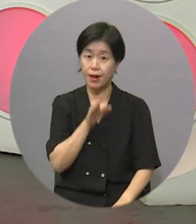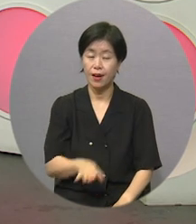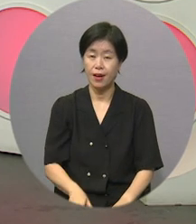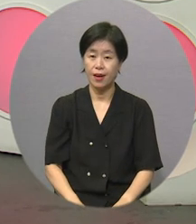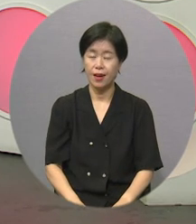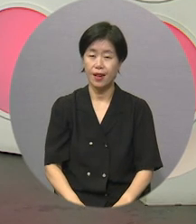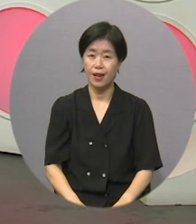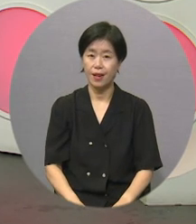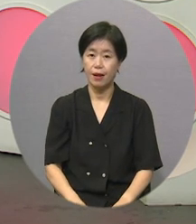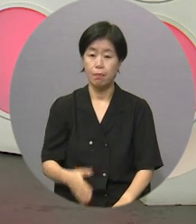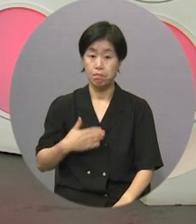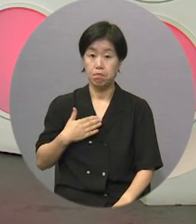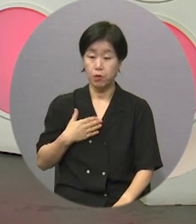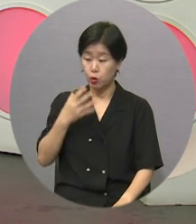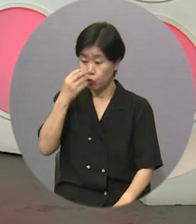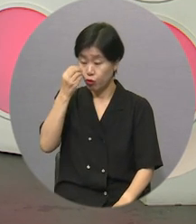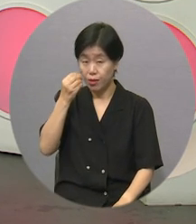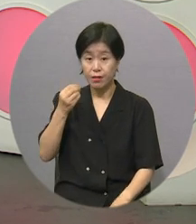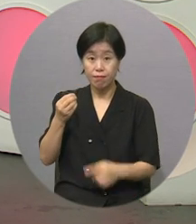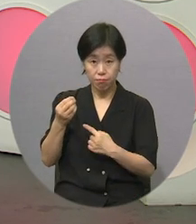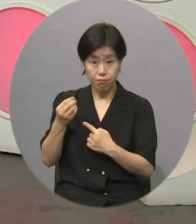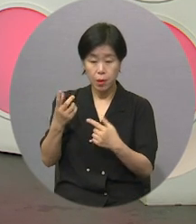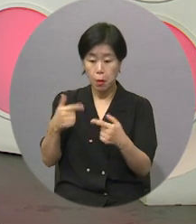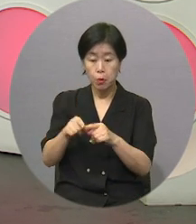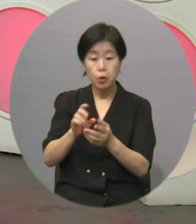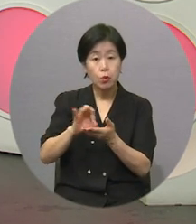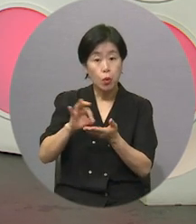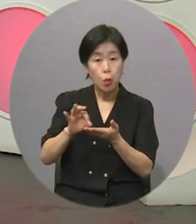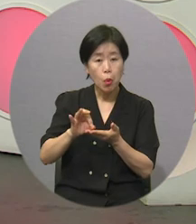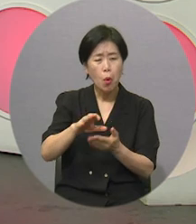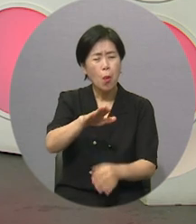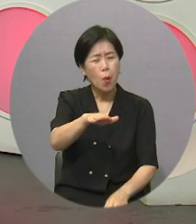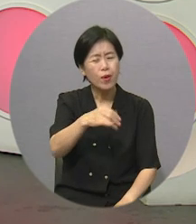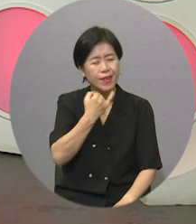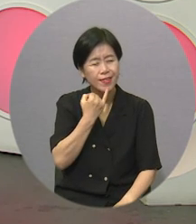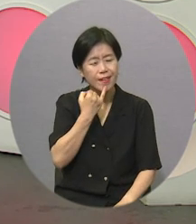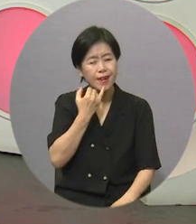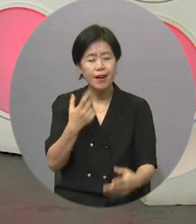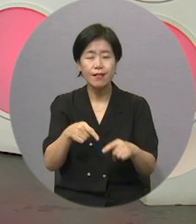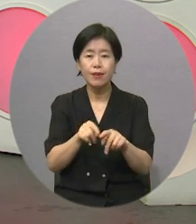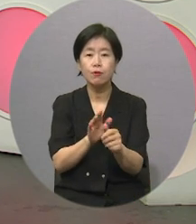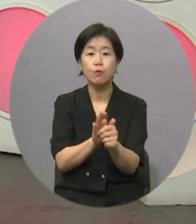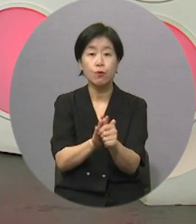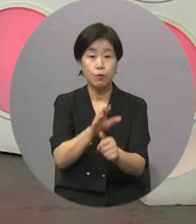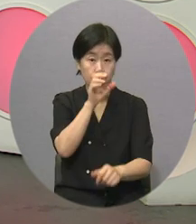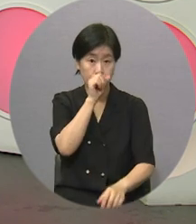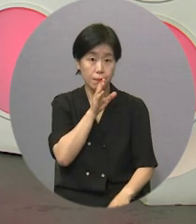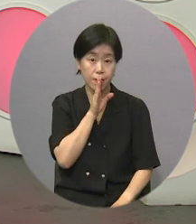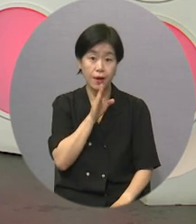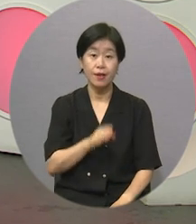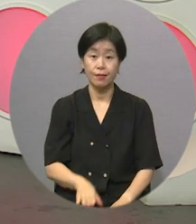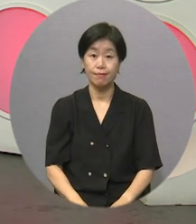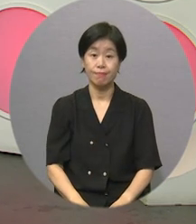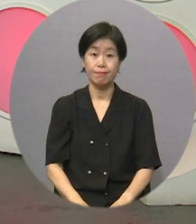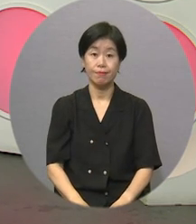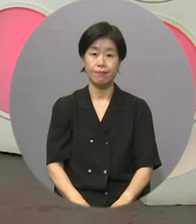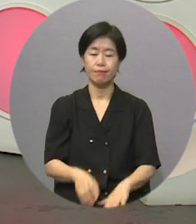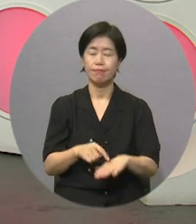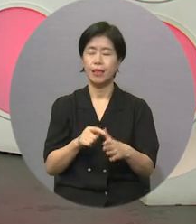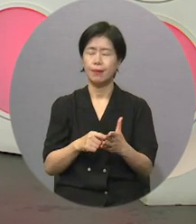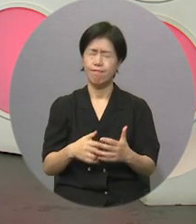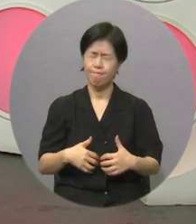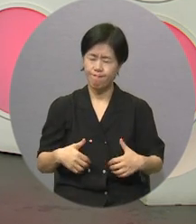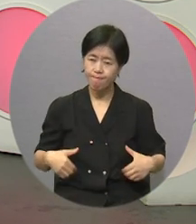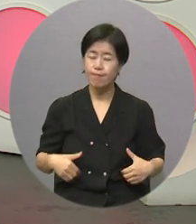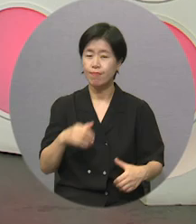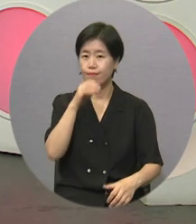내 거 있는 거 좀 꺼내서 같이 좀 도와주고 괜찮아, 네. 괜찮아요. 이러고 좀 해주는 이런 더 따뜻한